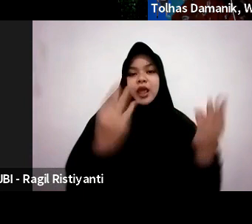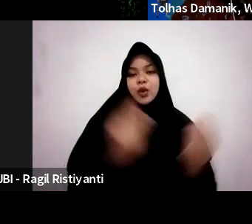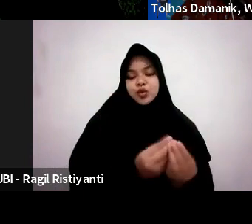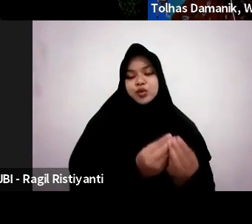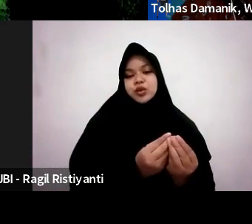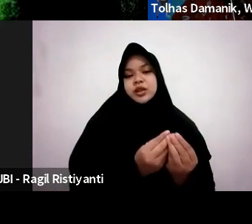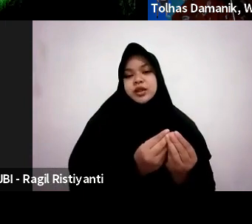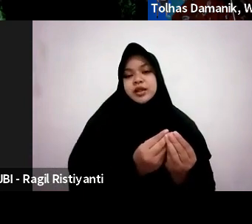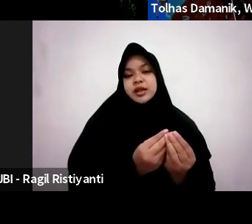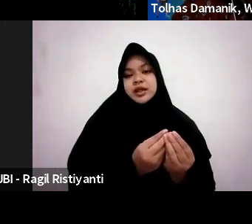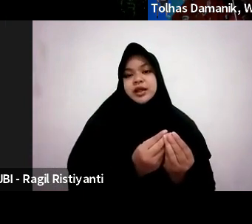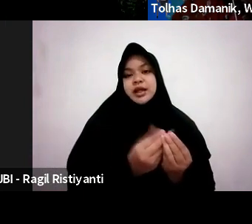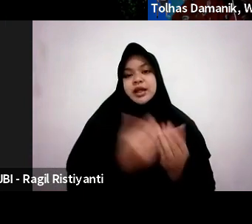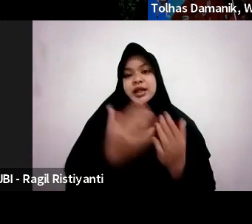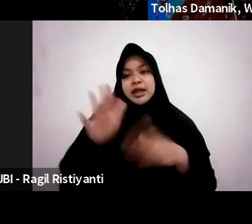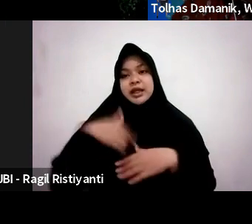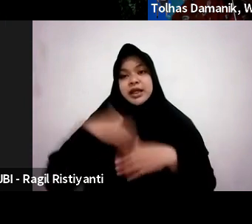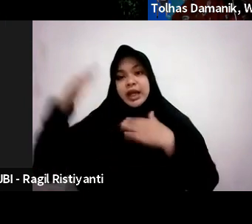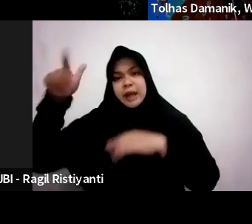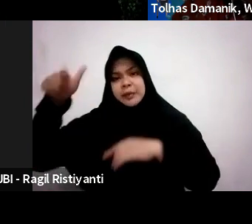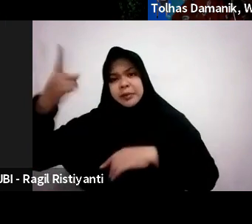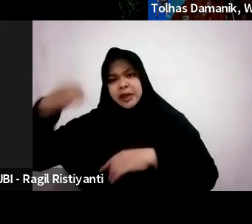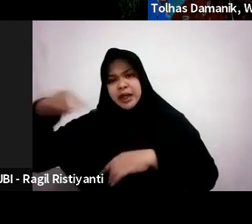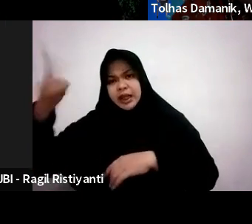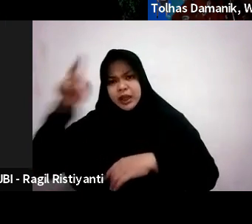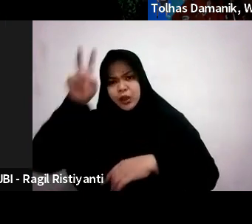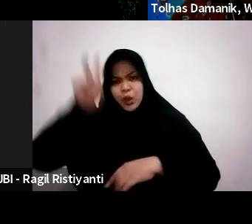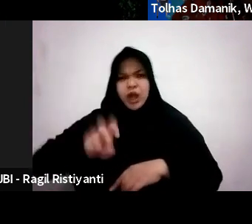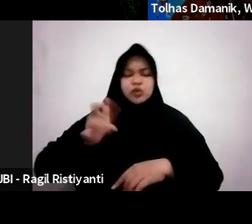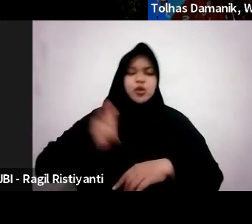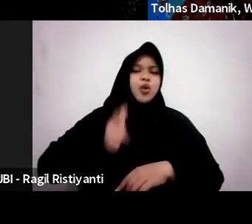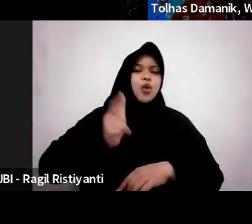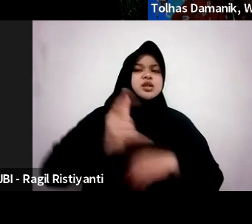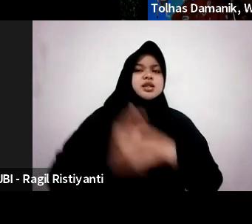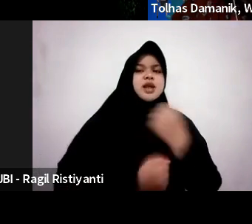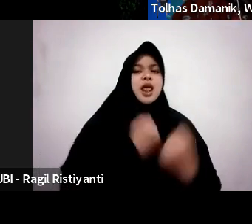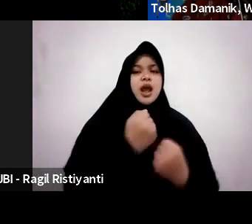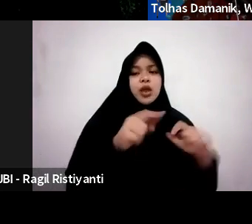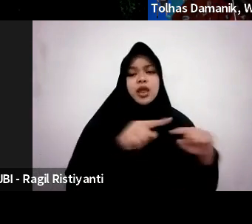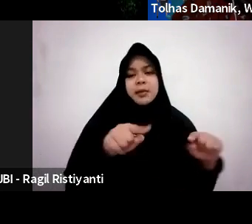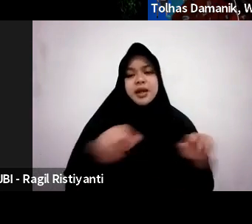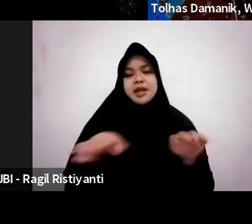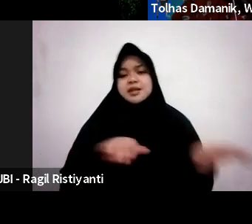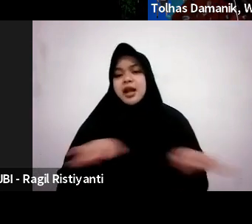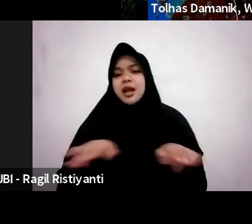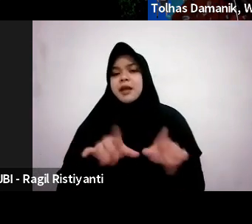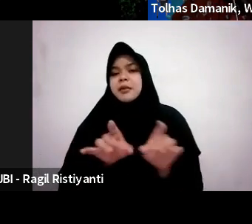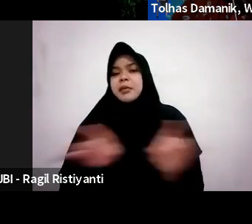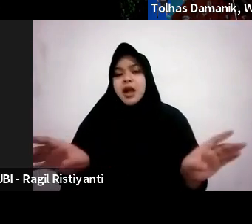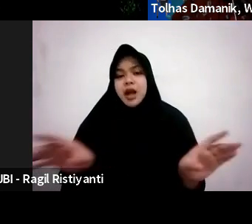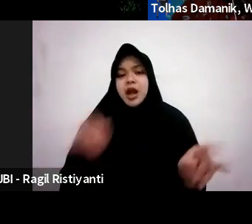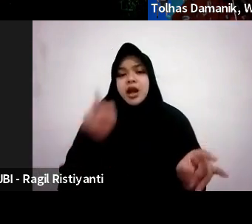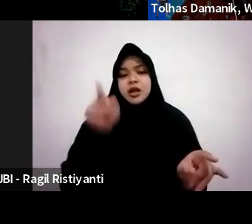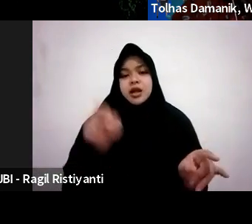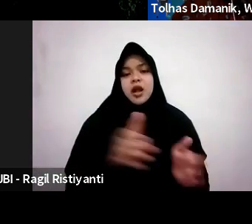digadang-gadang oleh pemerintah itu itu ia harus konsisten dilakukan tetapi dengan strategi yang berbeda itulah Karena